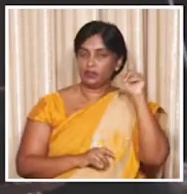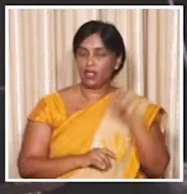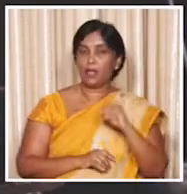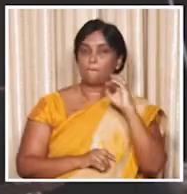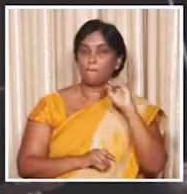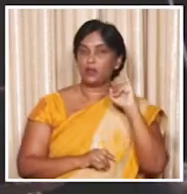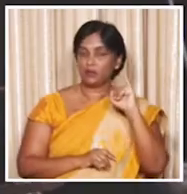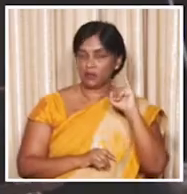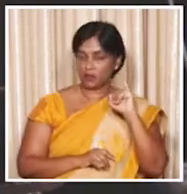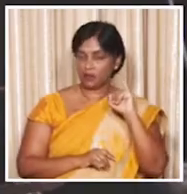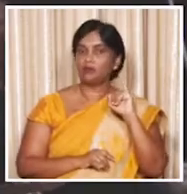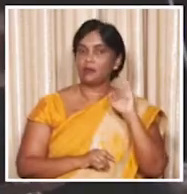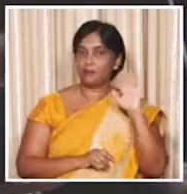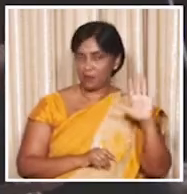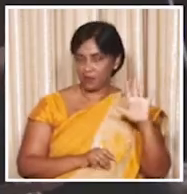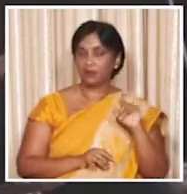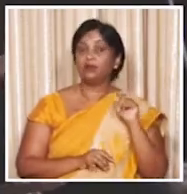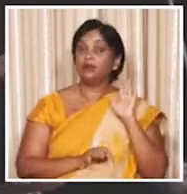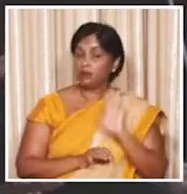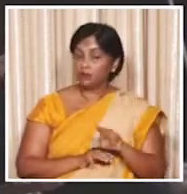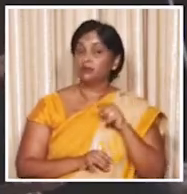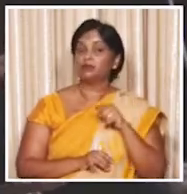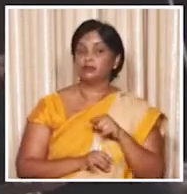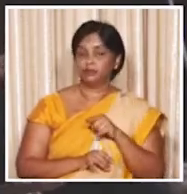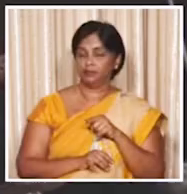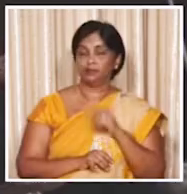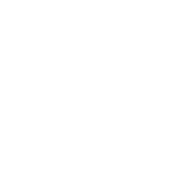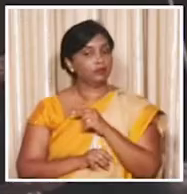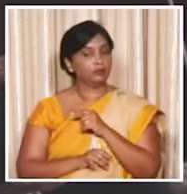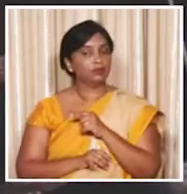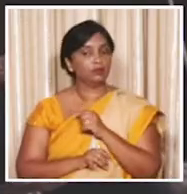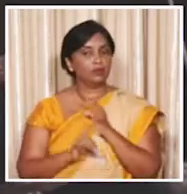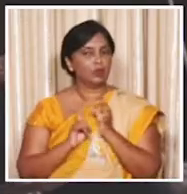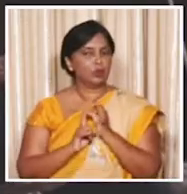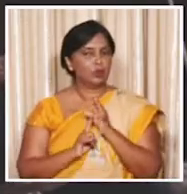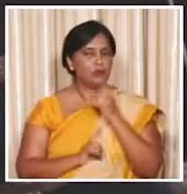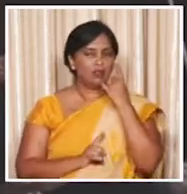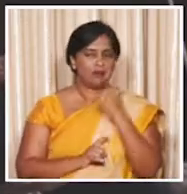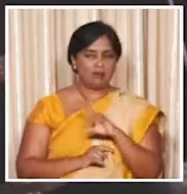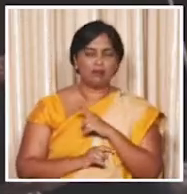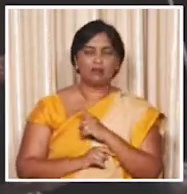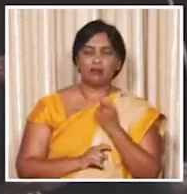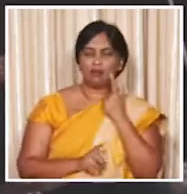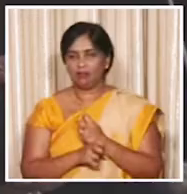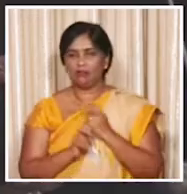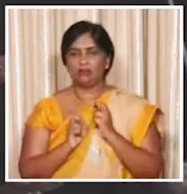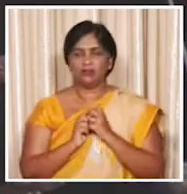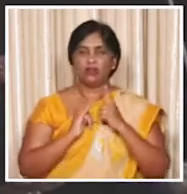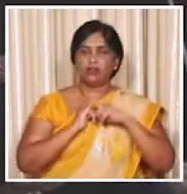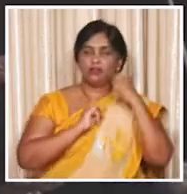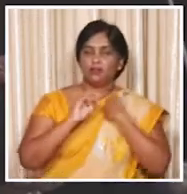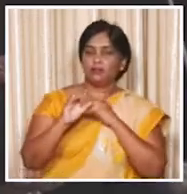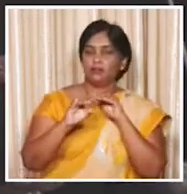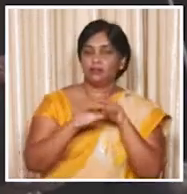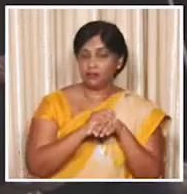UWA/TEA/20/05. எனினும் அவரது குடும்பம் எதிர்கொண்டிருந்த பொருளாதார இடர்பாடுகளின் காரணமாக அவரால் தனது பல்கலைக்கழக கல்வியை தொடர முடியவில்லை. இந்நிலையில்